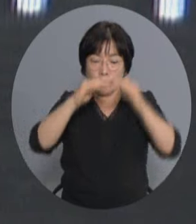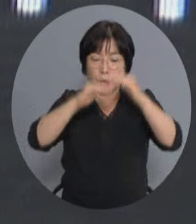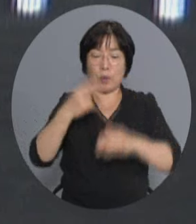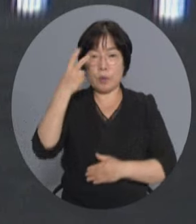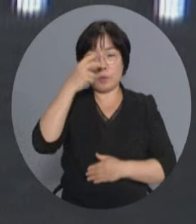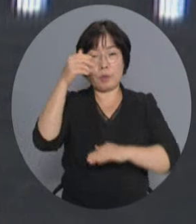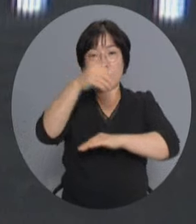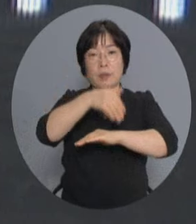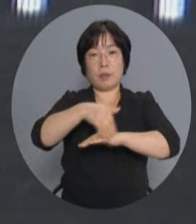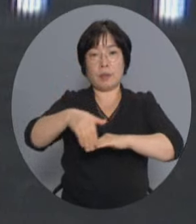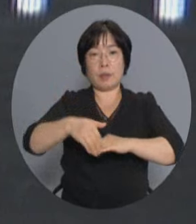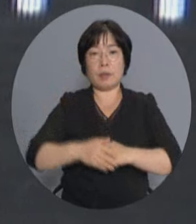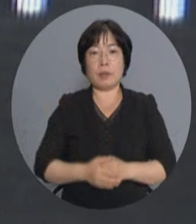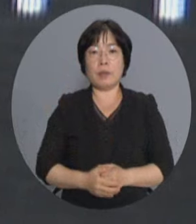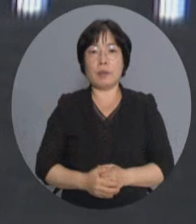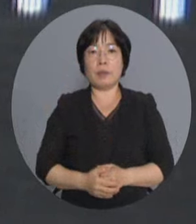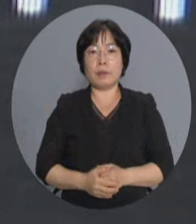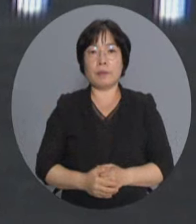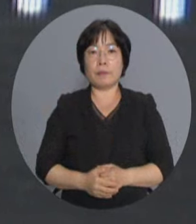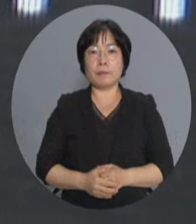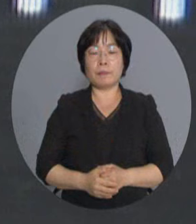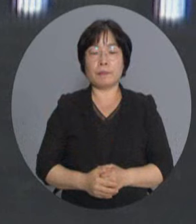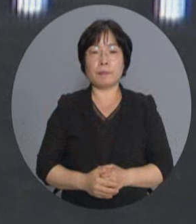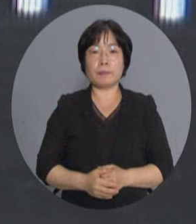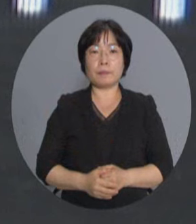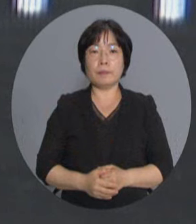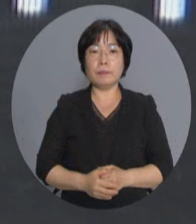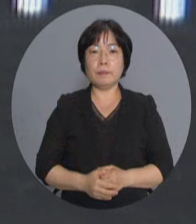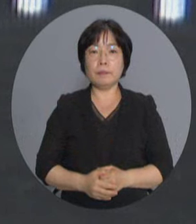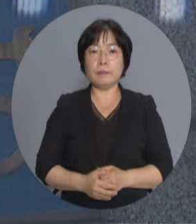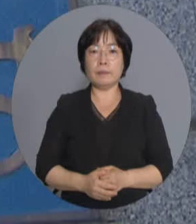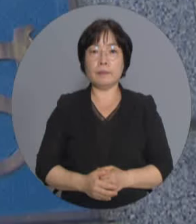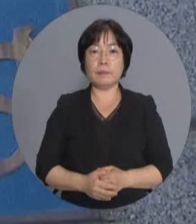조사할 계획입니다. MBC 뉴스 최황지입니다.